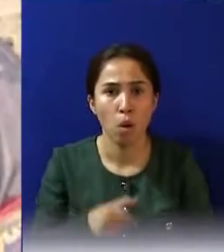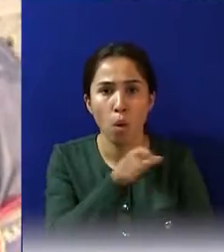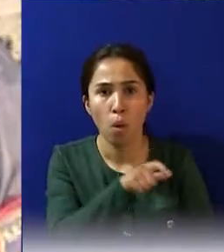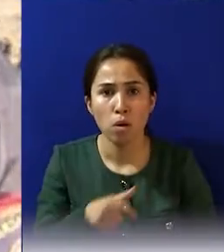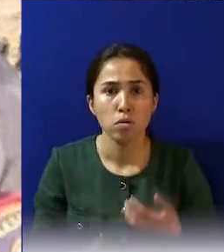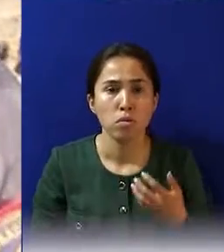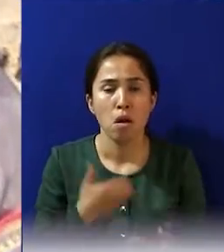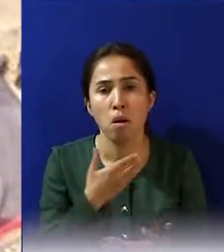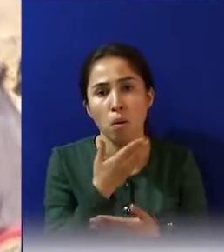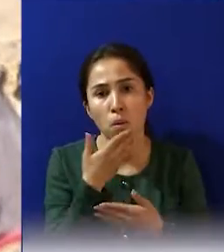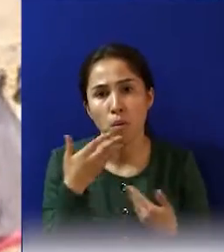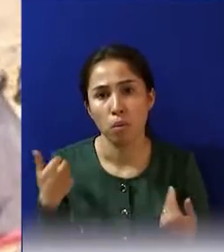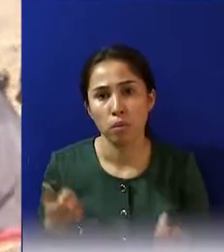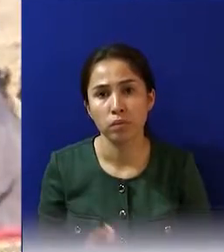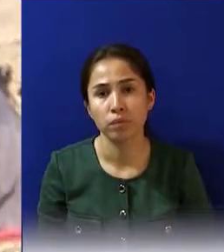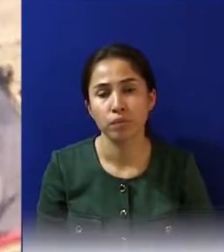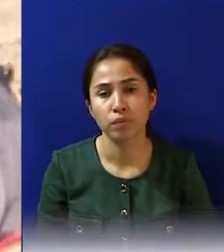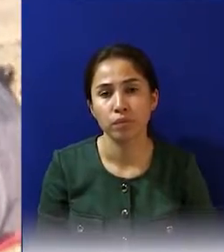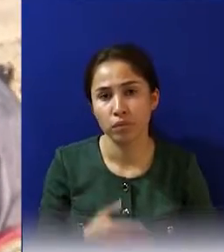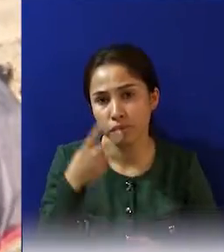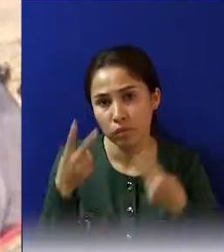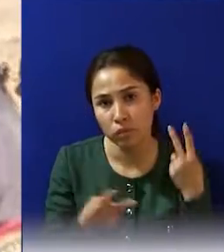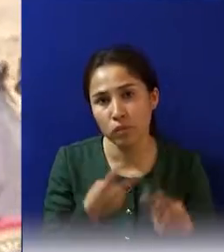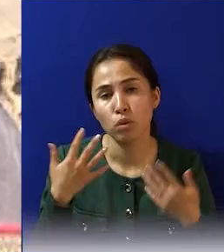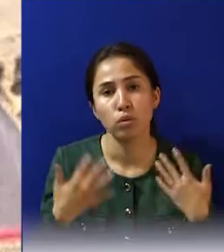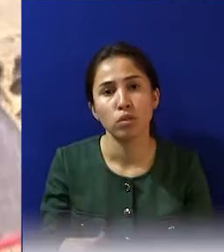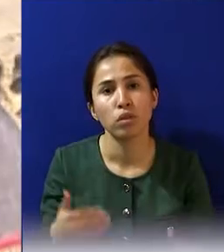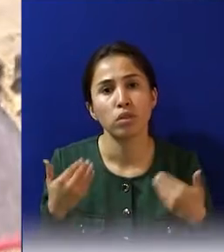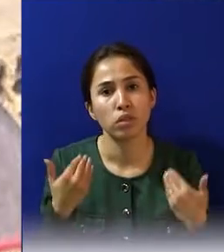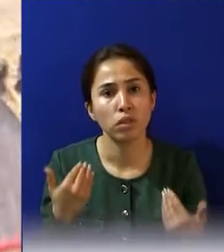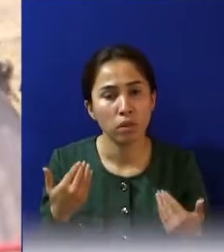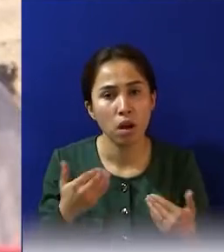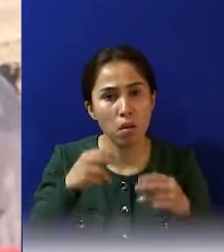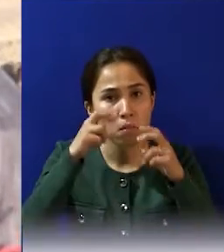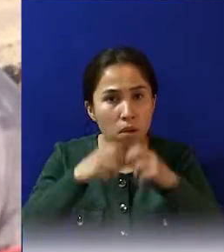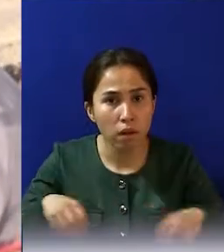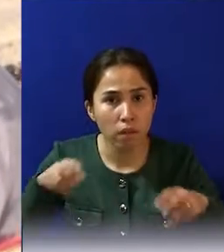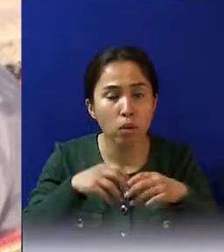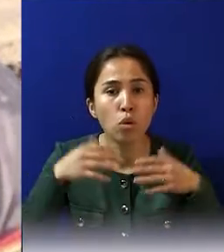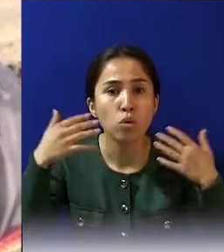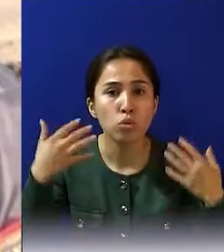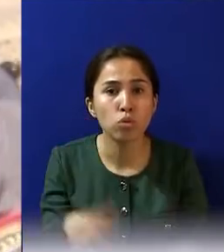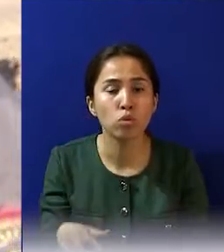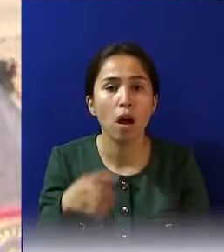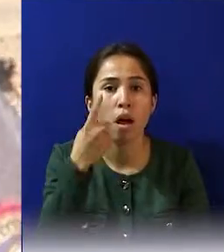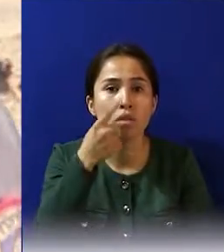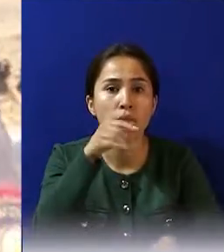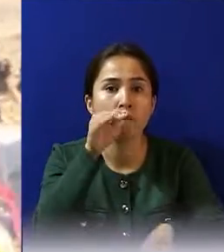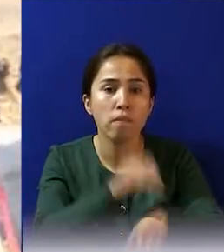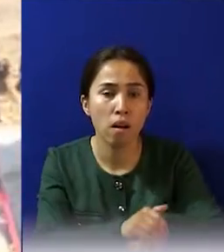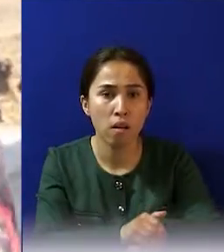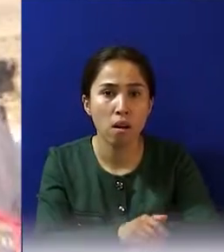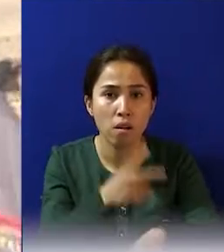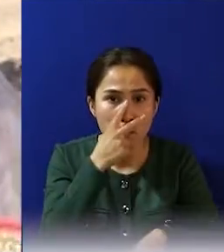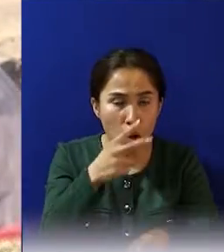это. Как вы видите, уже сегодня, несмотря на проверку и контроль, уже выявлен один факт. Вон как